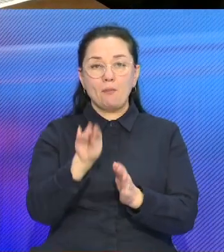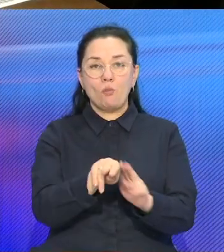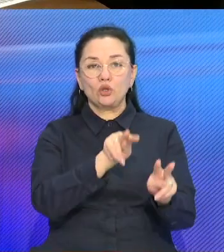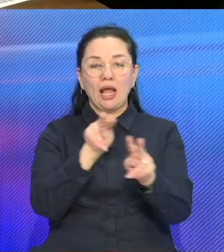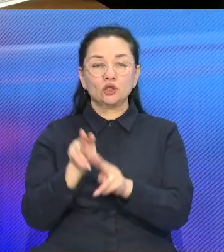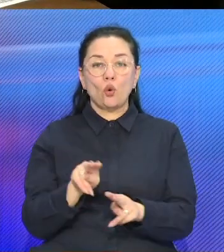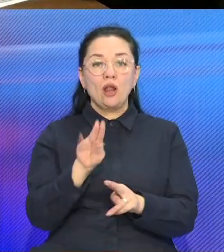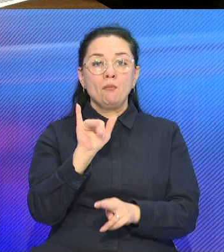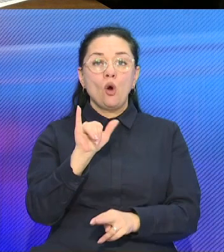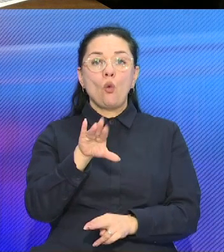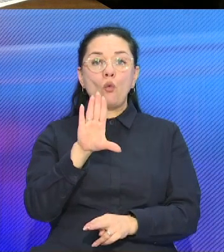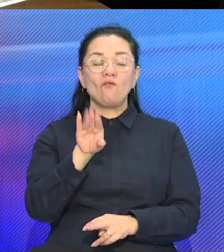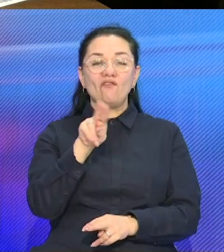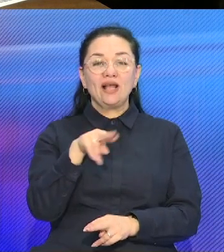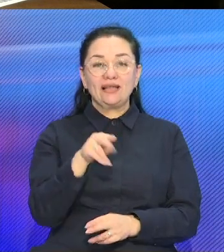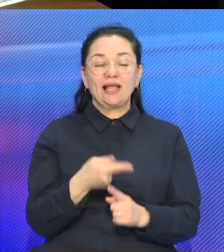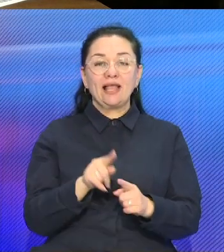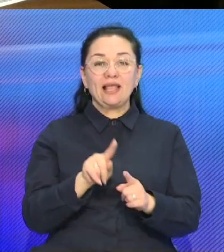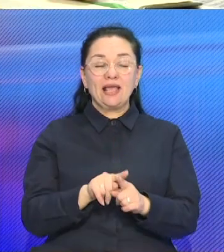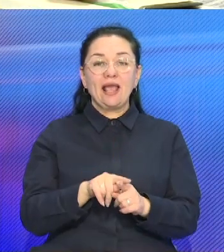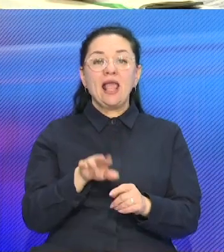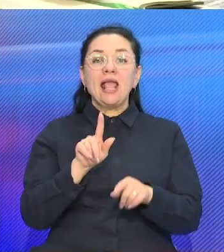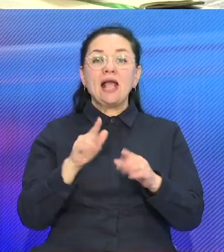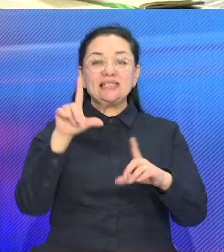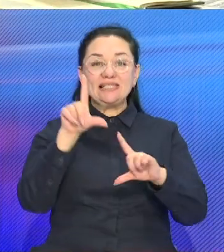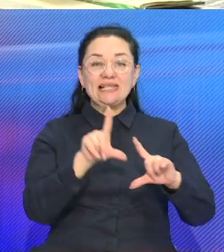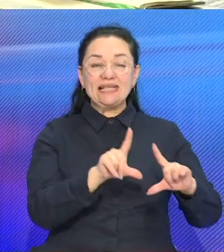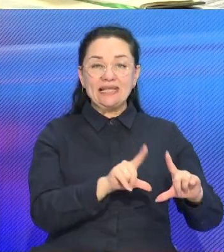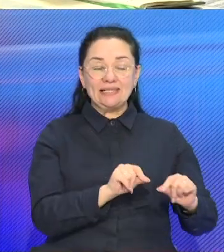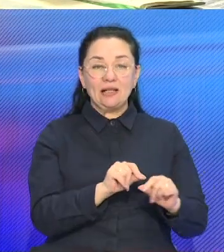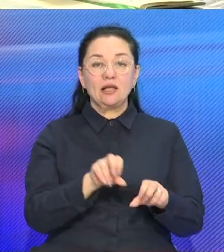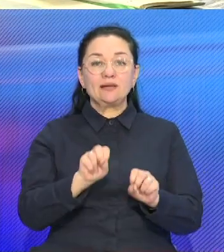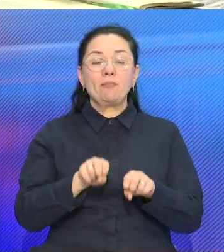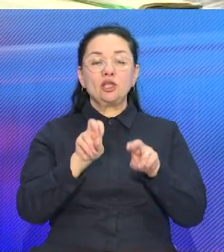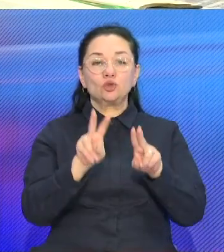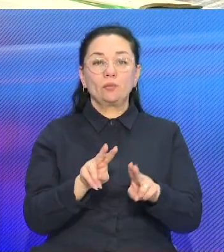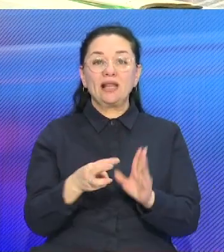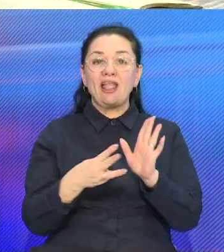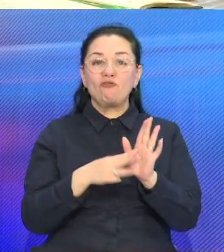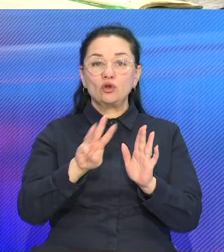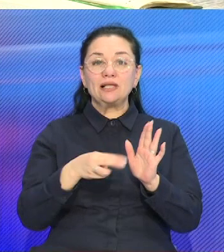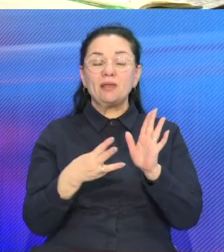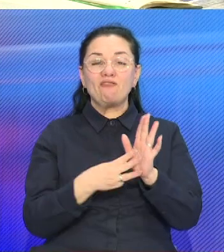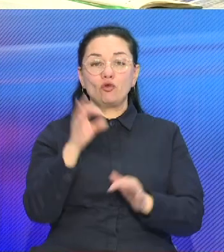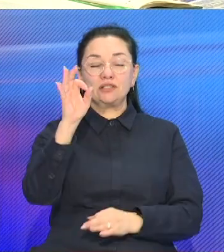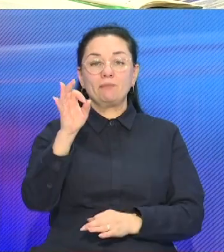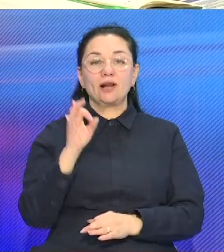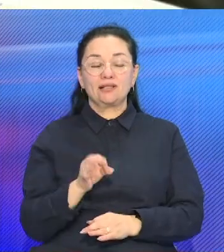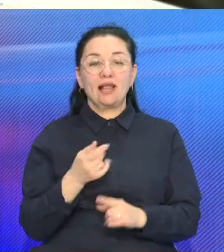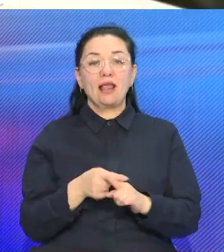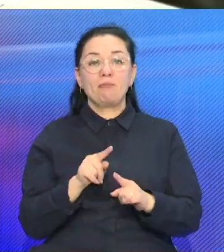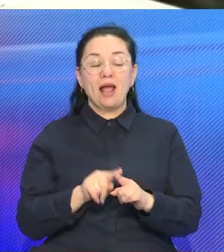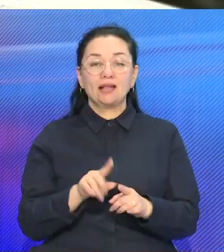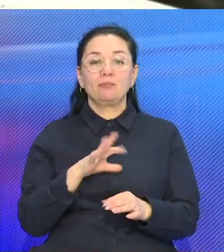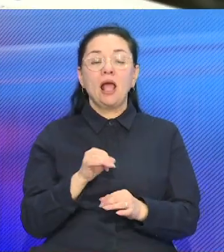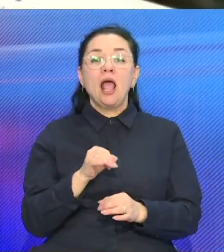внутренних справ. Так, у регионе снизилась агульная колькость зарегистрованных злочинства на 8,8%. У тым ліку по линии деятельности